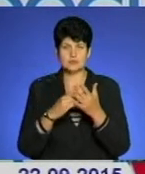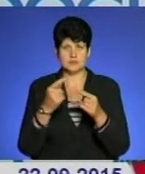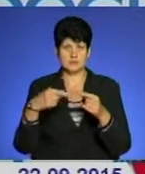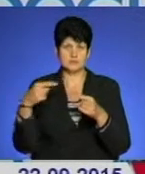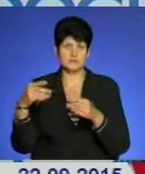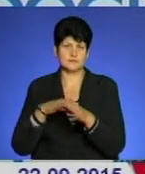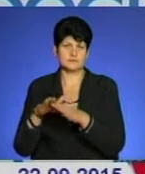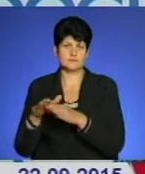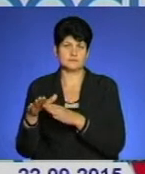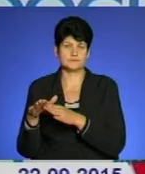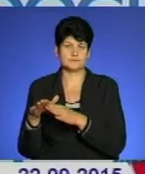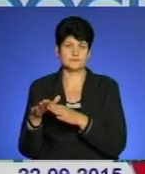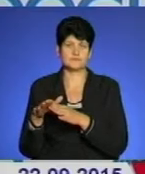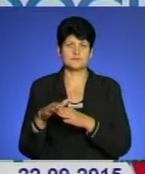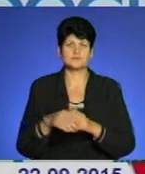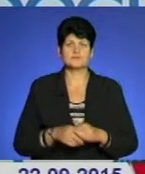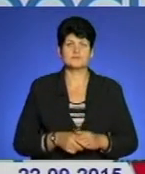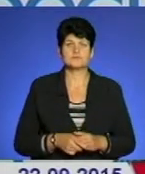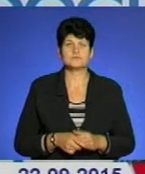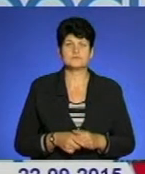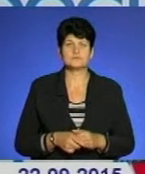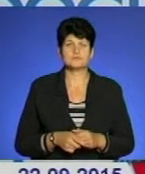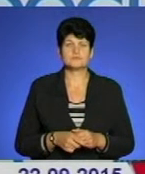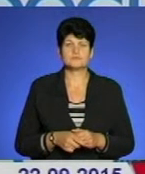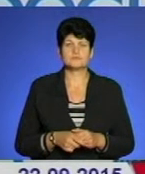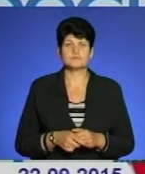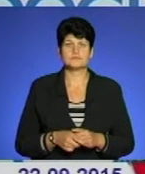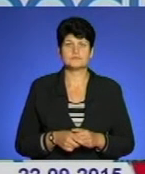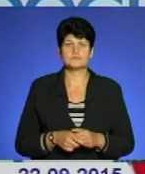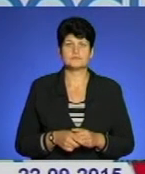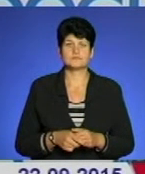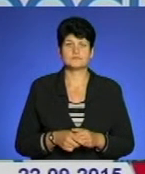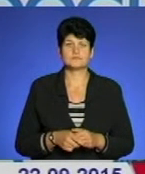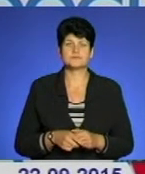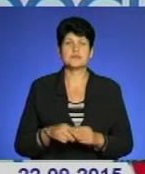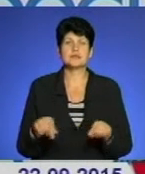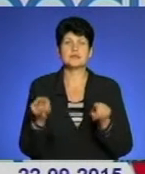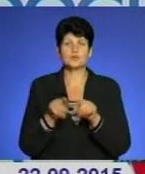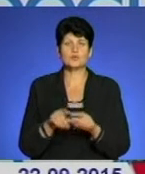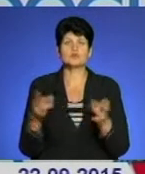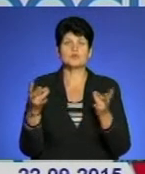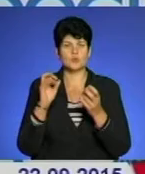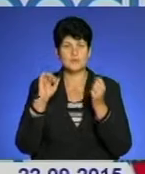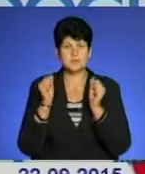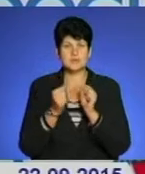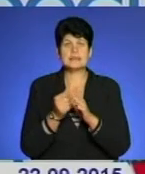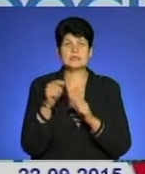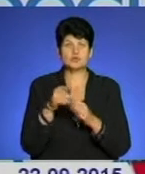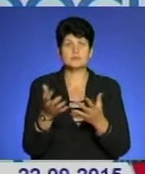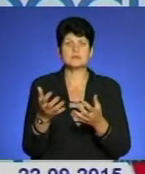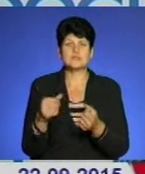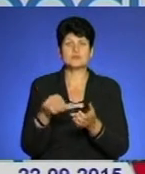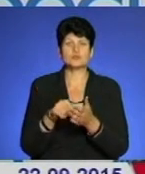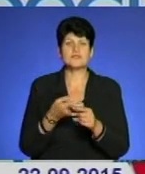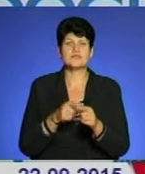їм. And to understand that there is no cost to apply for the diversity visa. І також потрібно пам'ятати, що для того, щоб взяти участь у